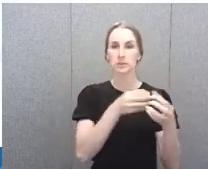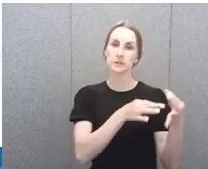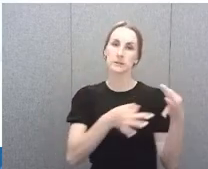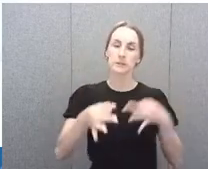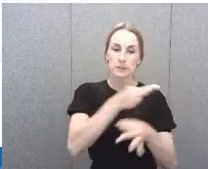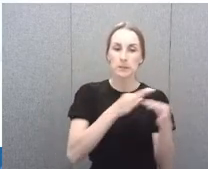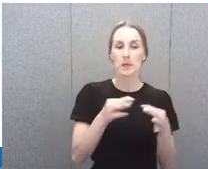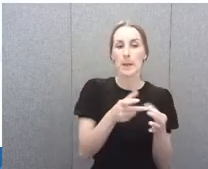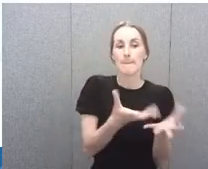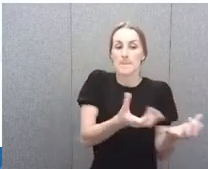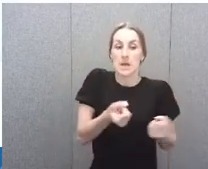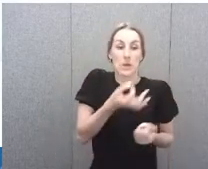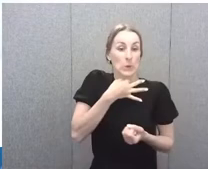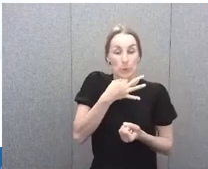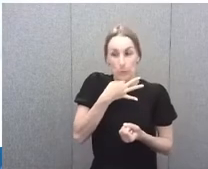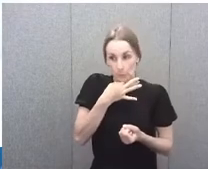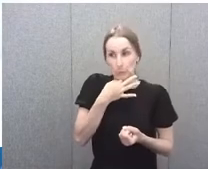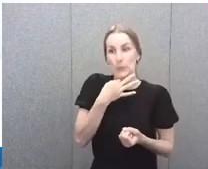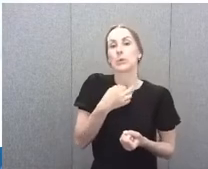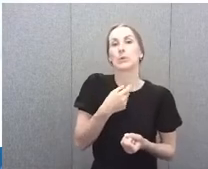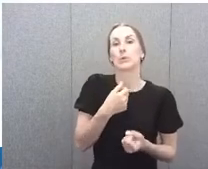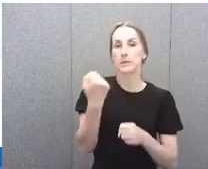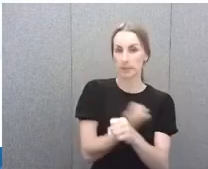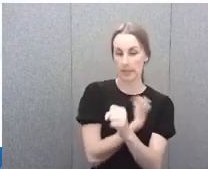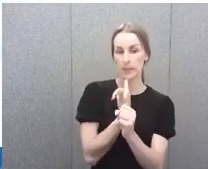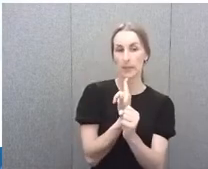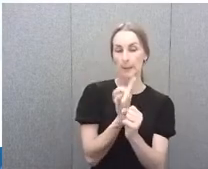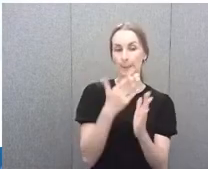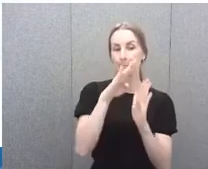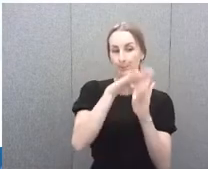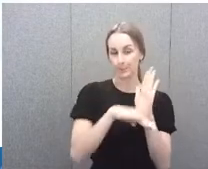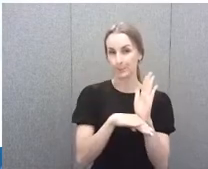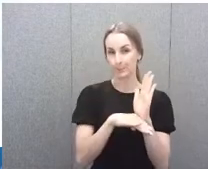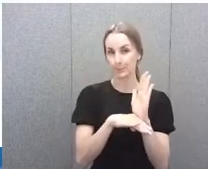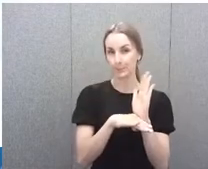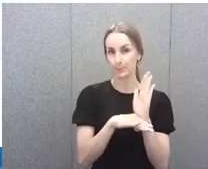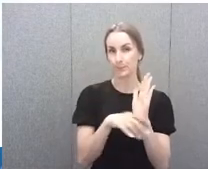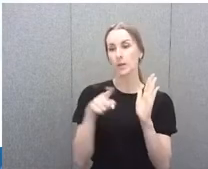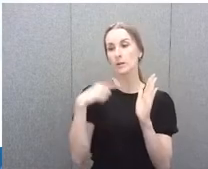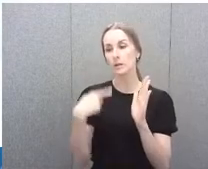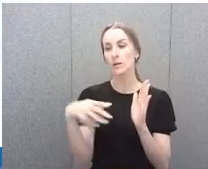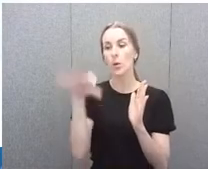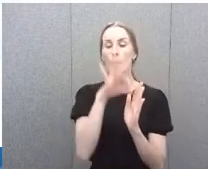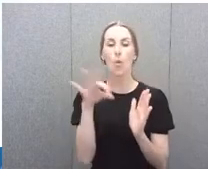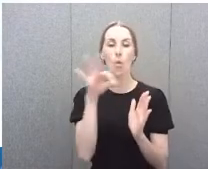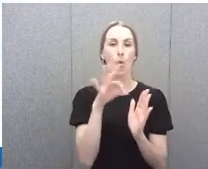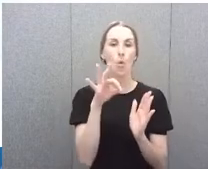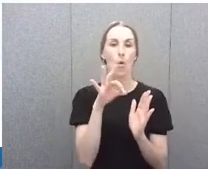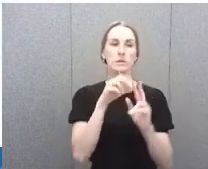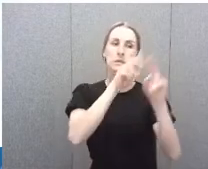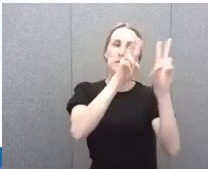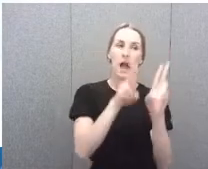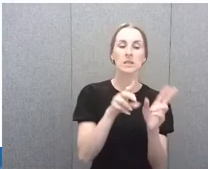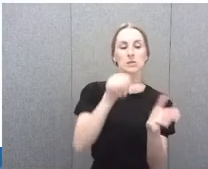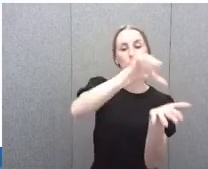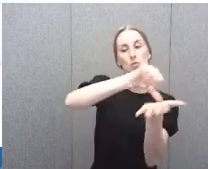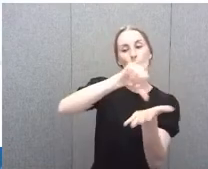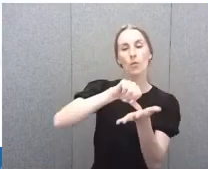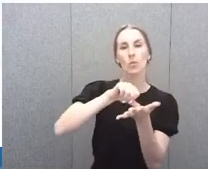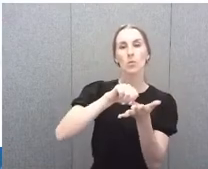и уставу, и предложение было, чтобы эти квоты были 50-50. Мы пока еще этого решения не сделали, но мы к нему